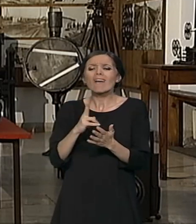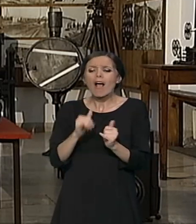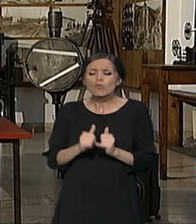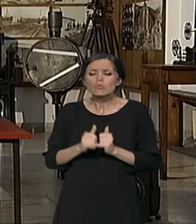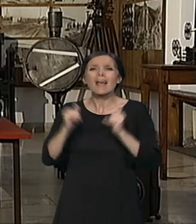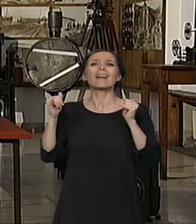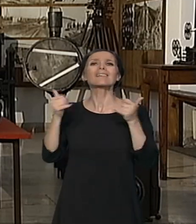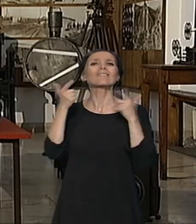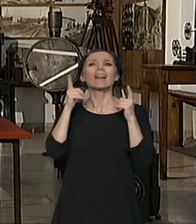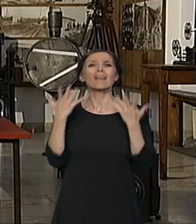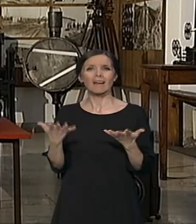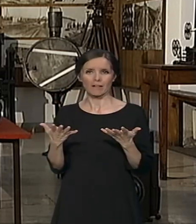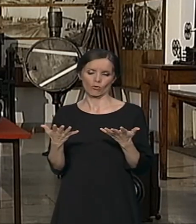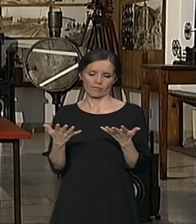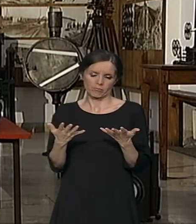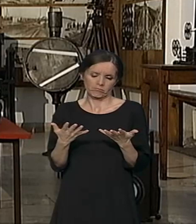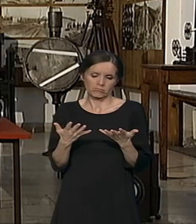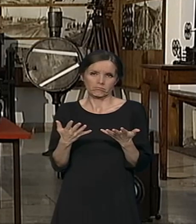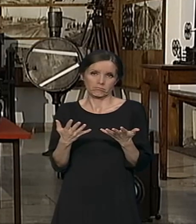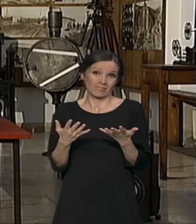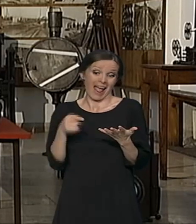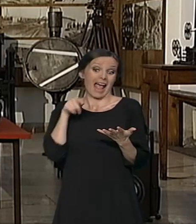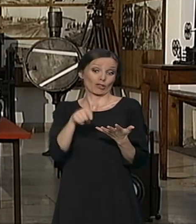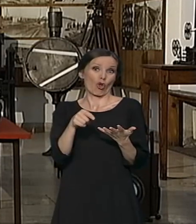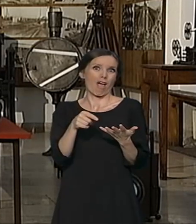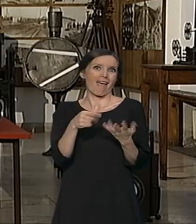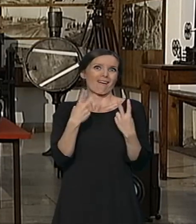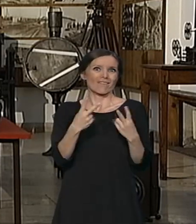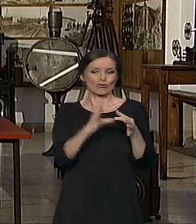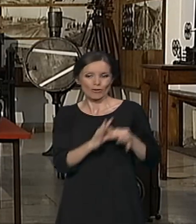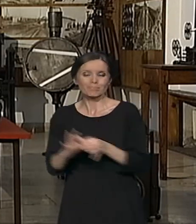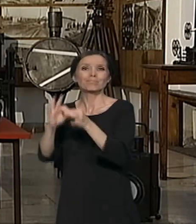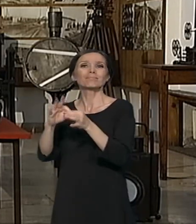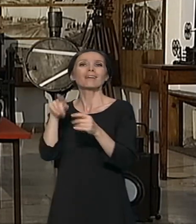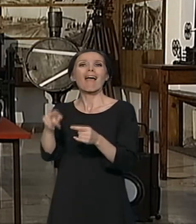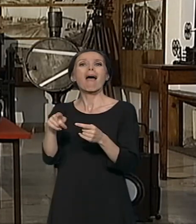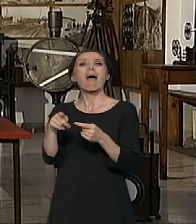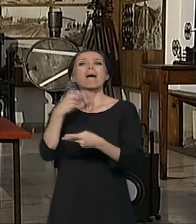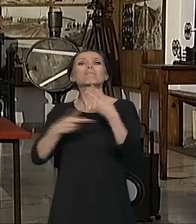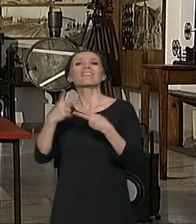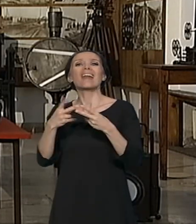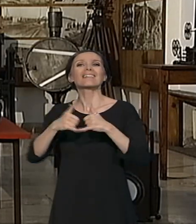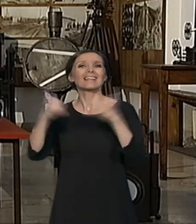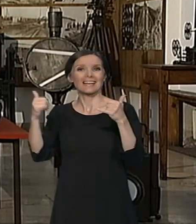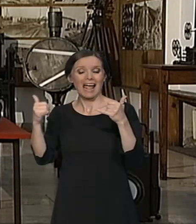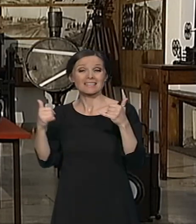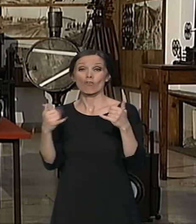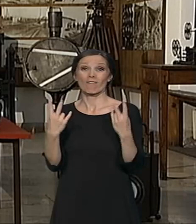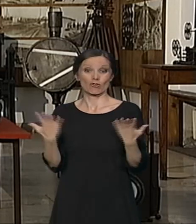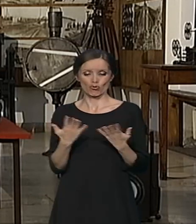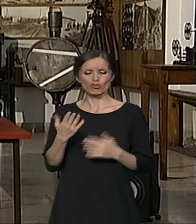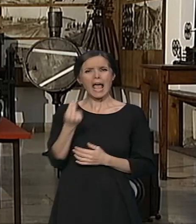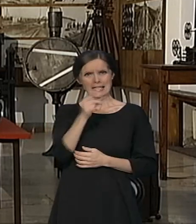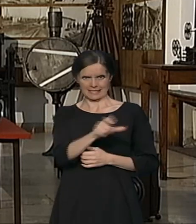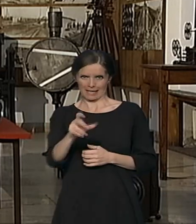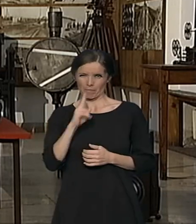u time i podsticaj za dalji privredni razvoj nastao na osnovu te dve činjenice. Dakle, Srbi trgovci počeli su